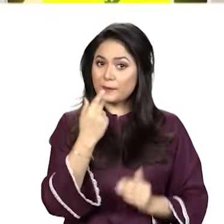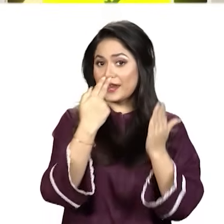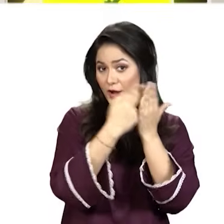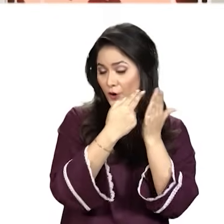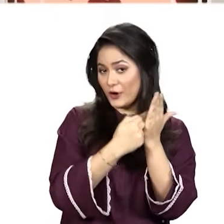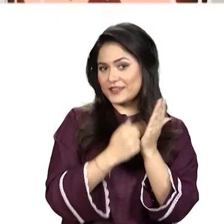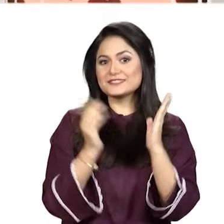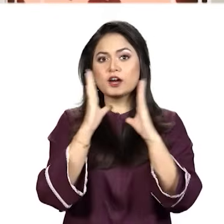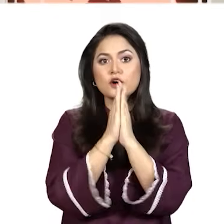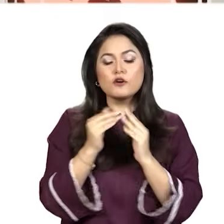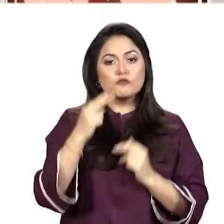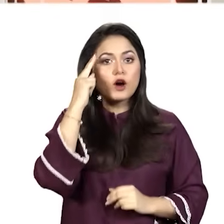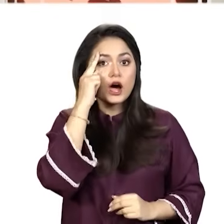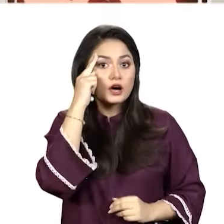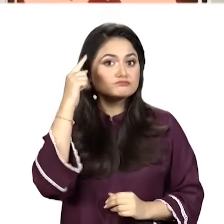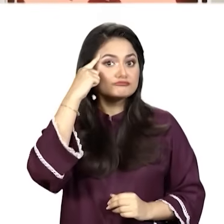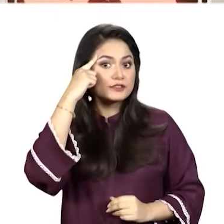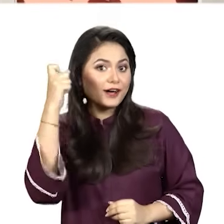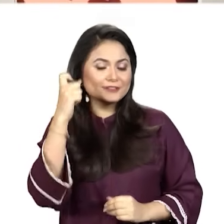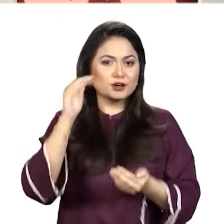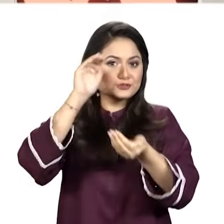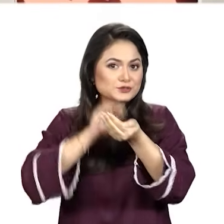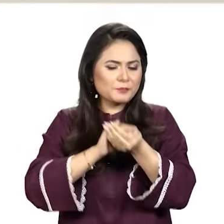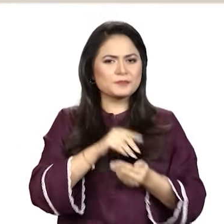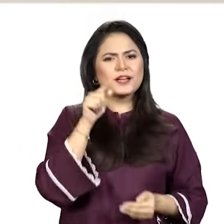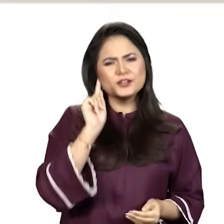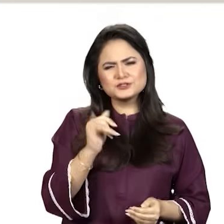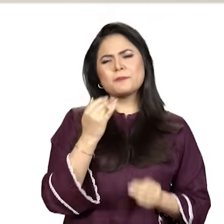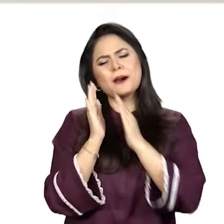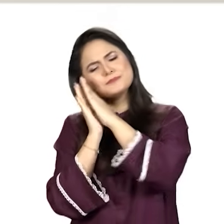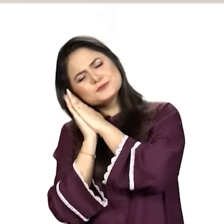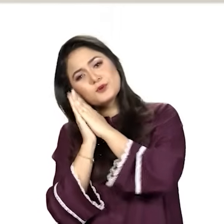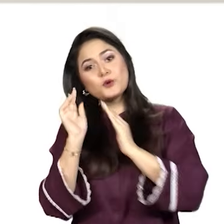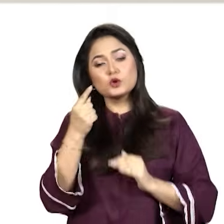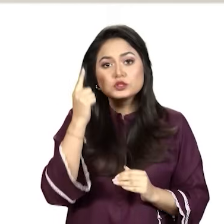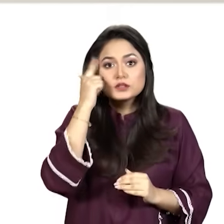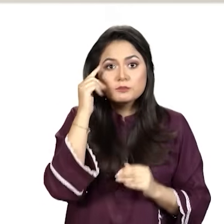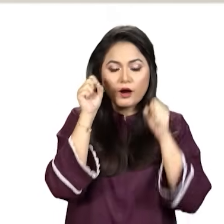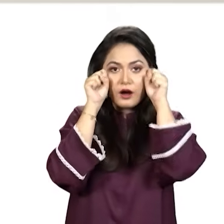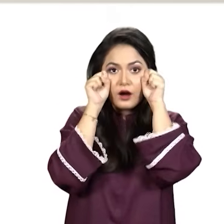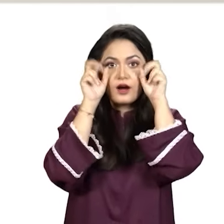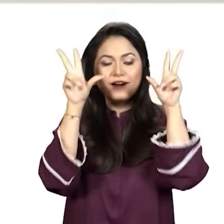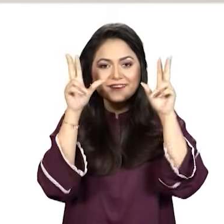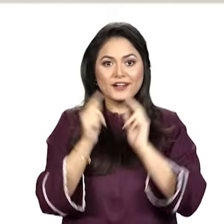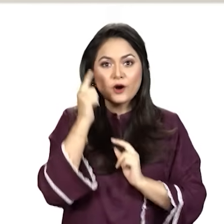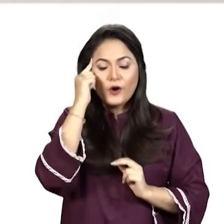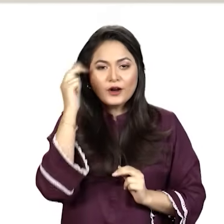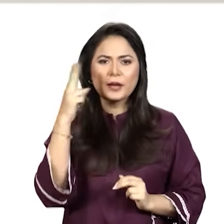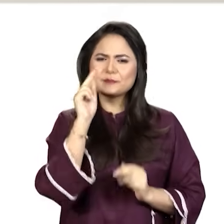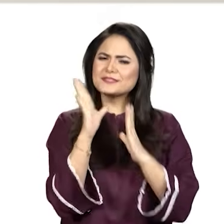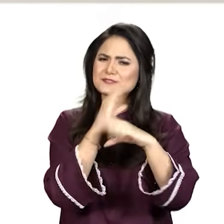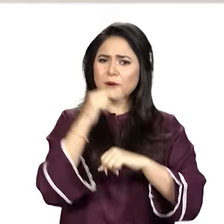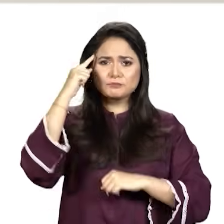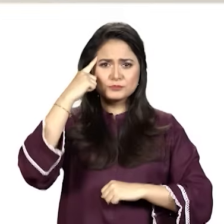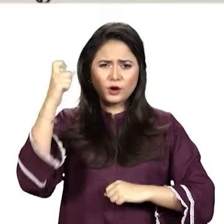की, जहाँ लॉन्ग टर्म मेमोरी स्टोर होती है। जब आप सो रहे होते हैं तो दिमाग का ये हिस्सा उस वक्त भी जाग रहा होता है और